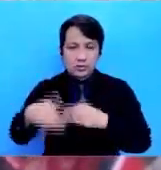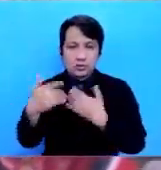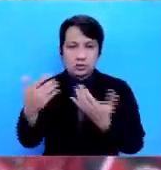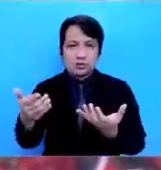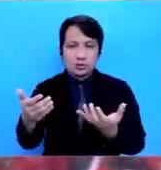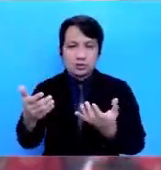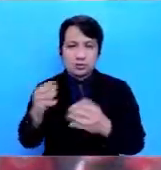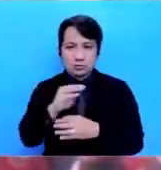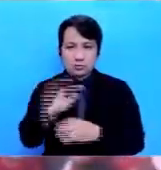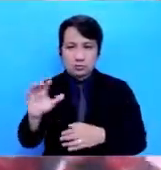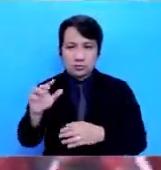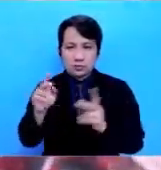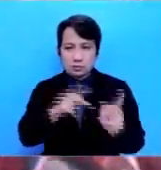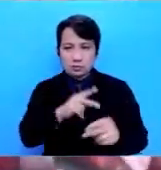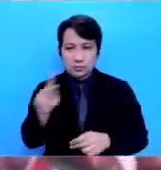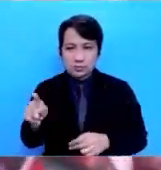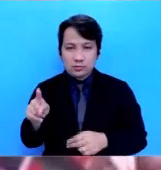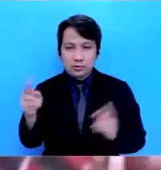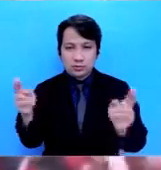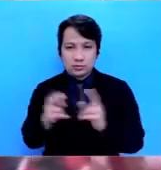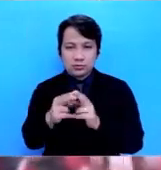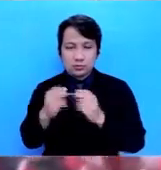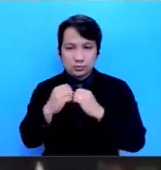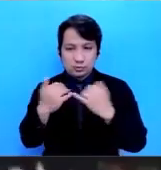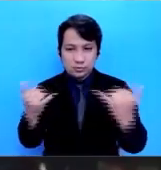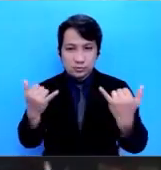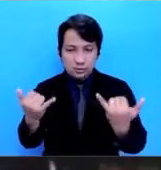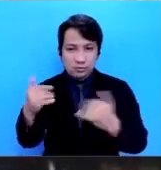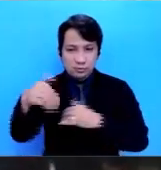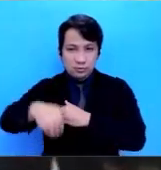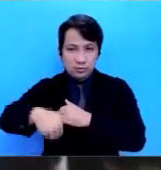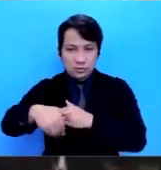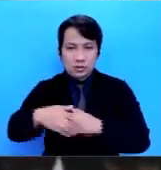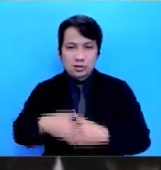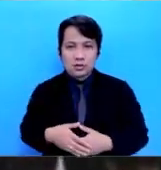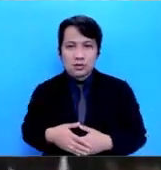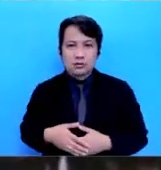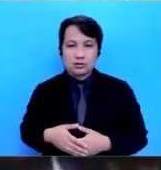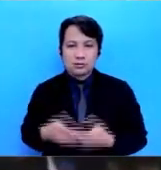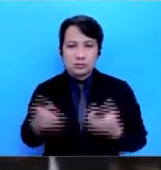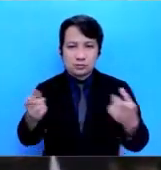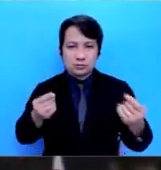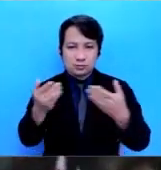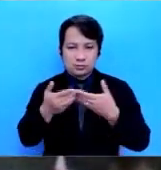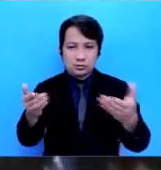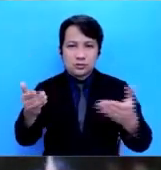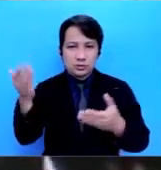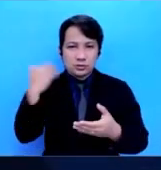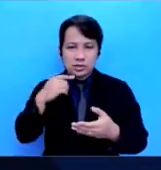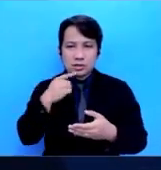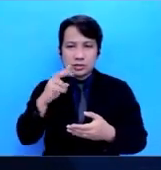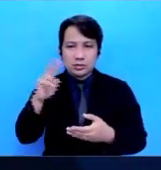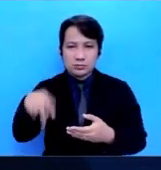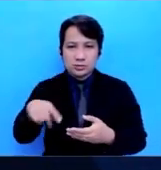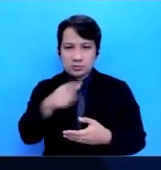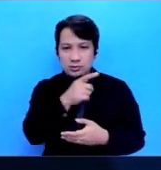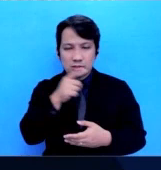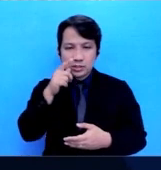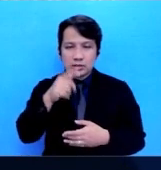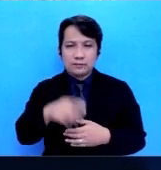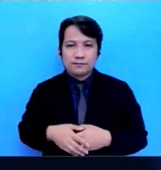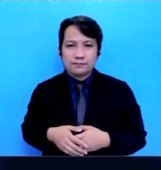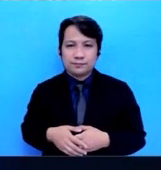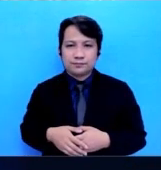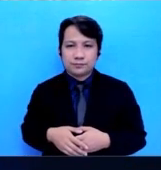mall sa Pampanga para sa Unity Team Grand Rally ngayong gabi. Dito rin ginanap ang Grand Rally noon ni VP Lenny.